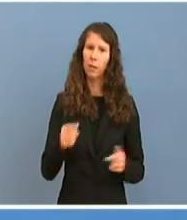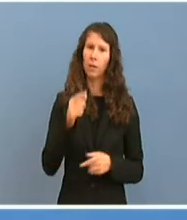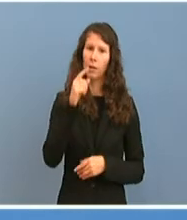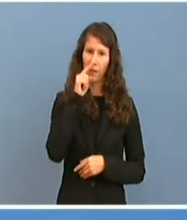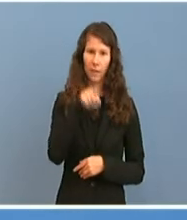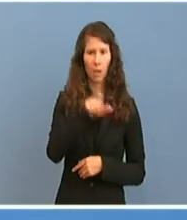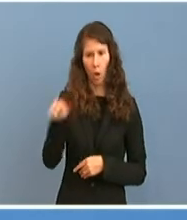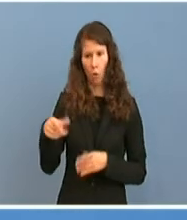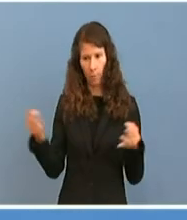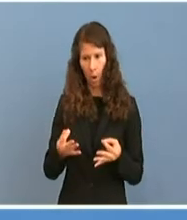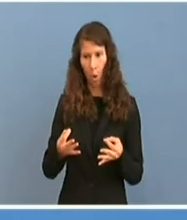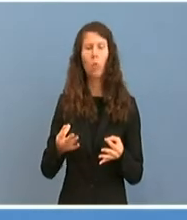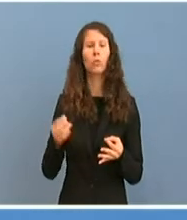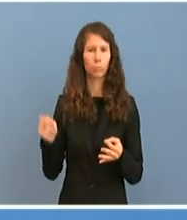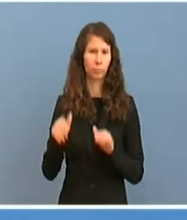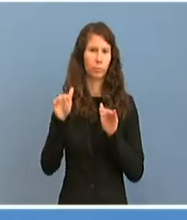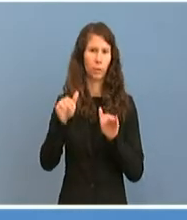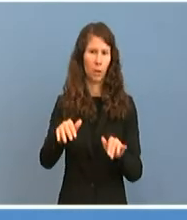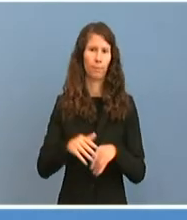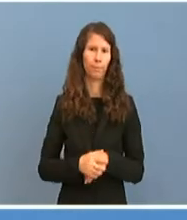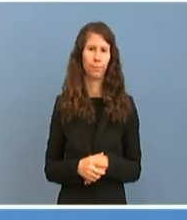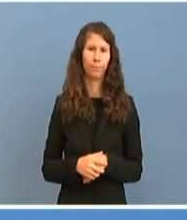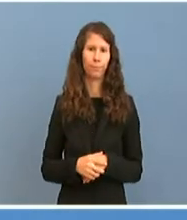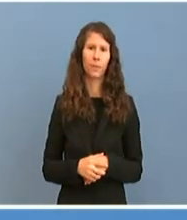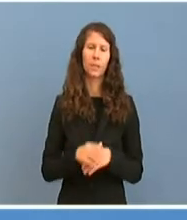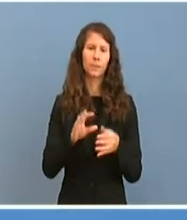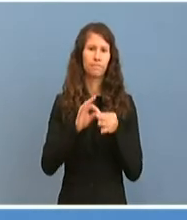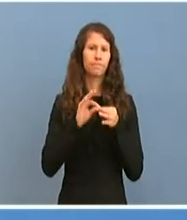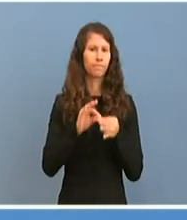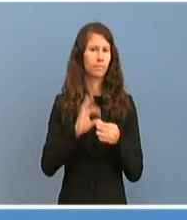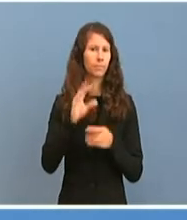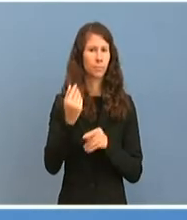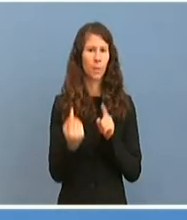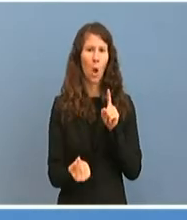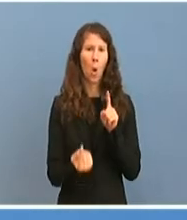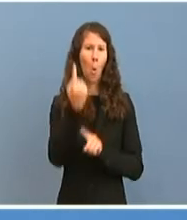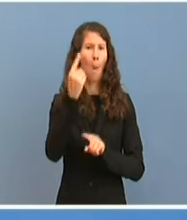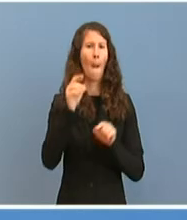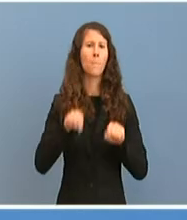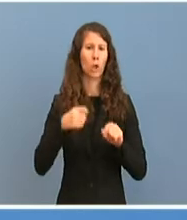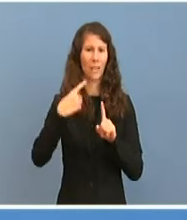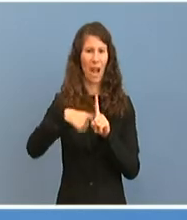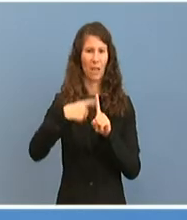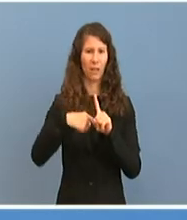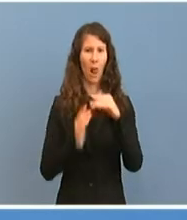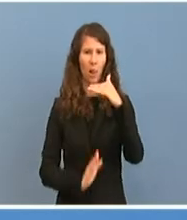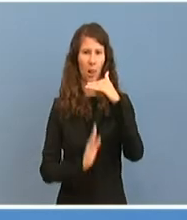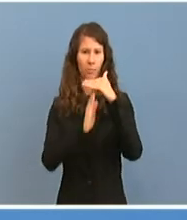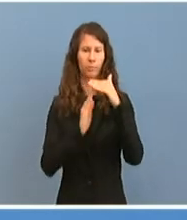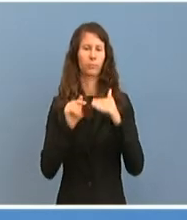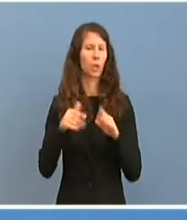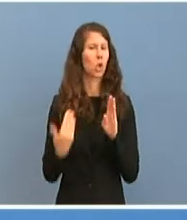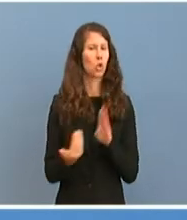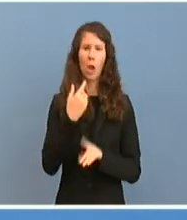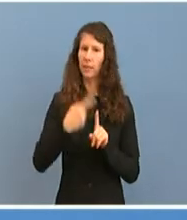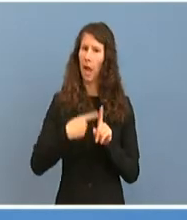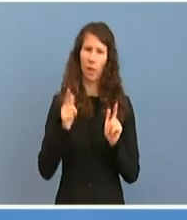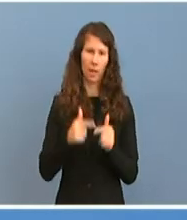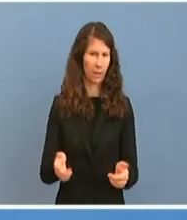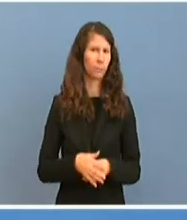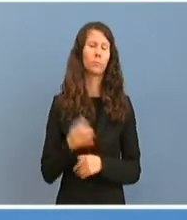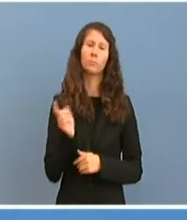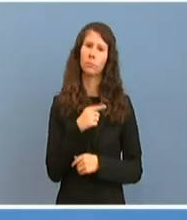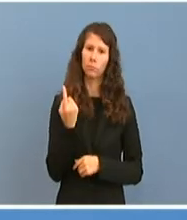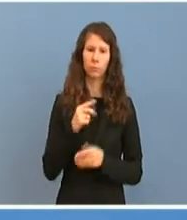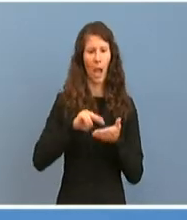Und was die größtmögliche Anzahl an Unterstützungsleistungen angeht, gibt es auch hier keine neue Zahl. Wir sind darauf eingestellt, bis zu